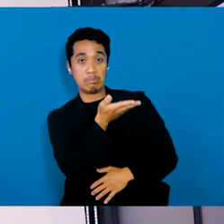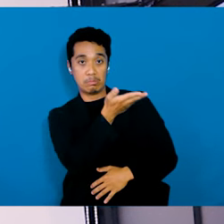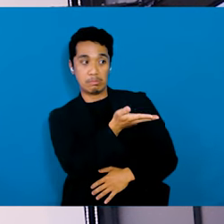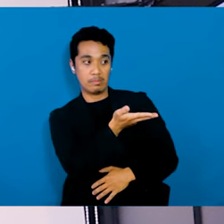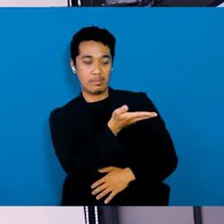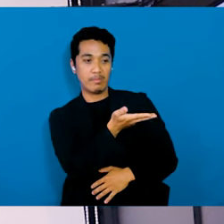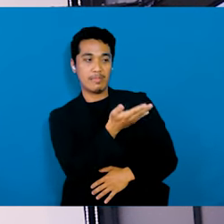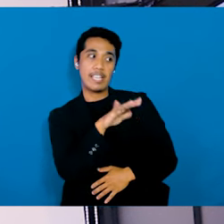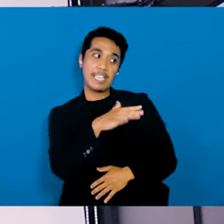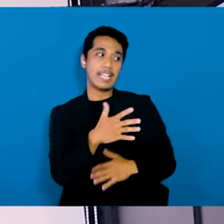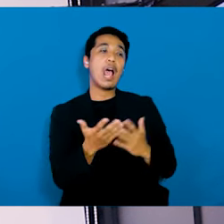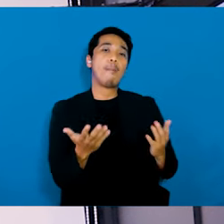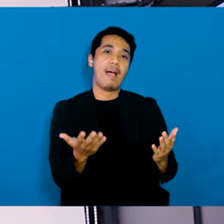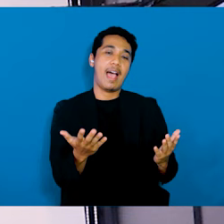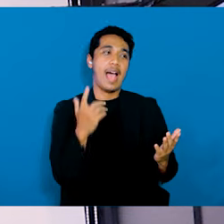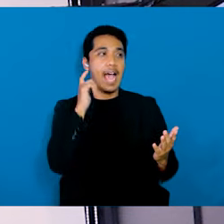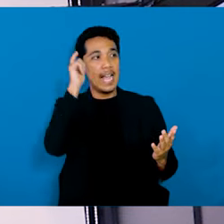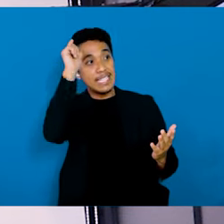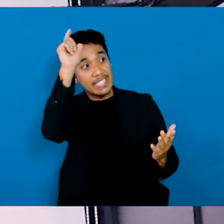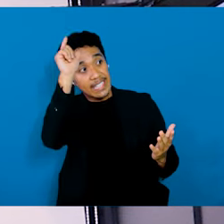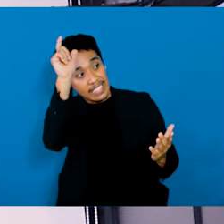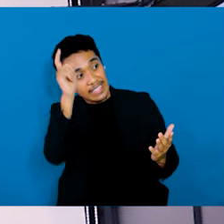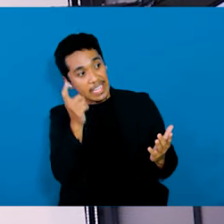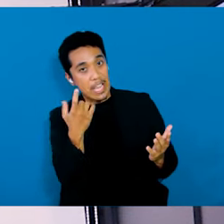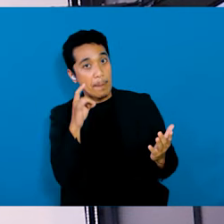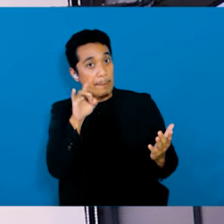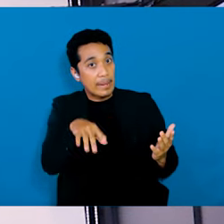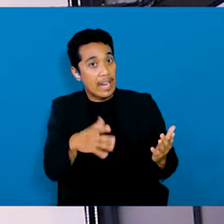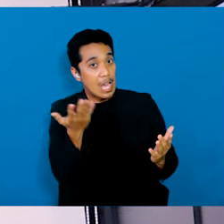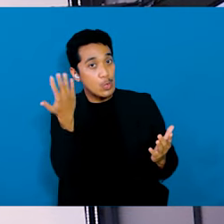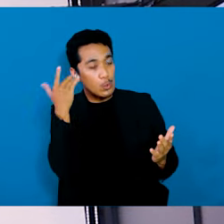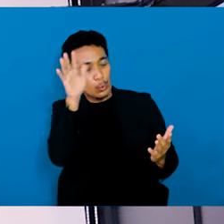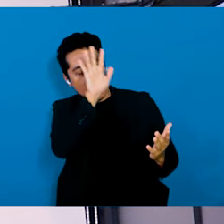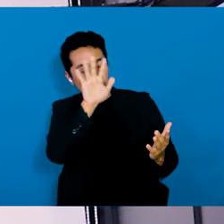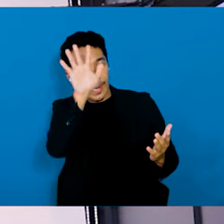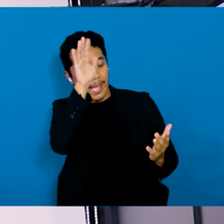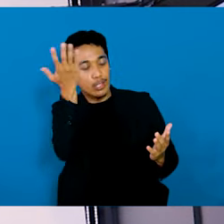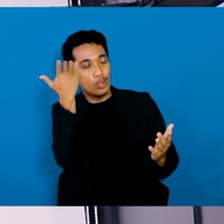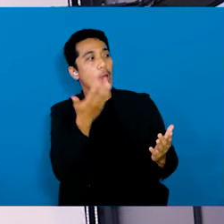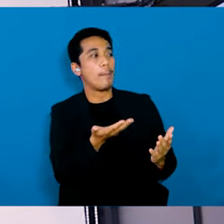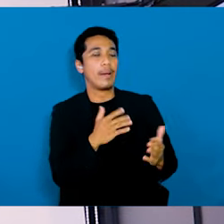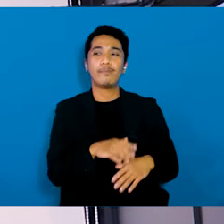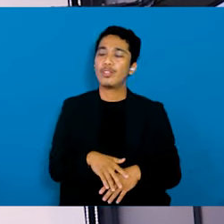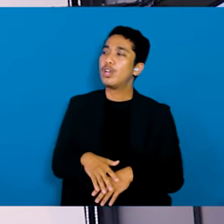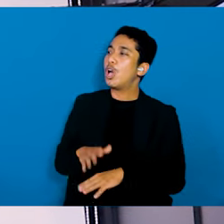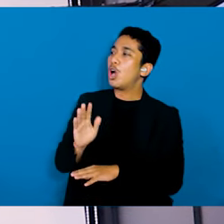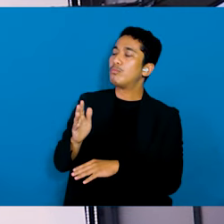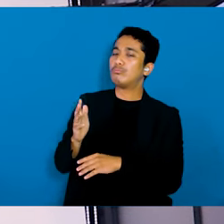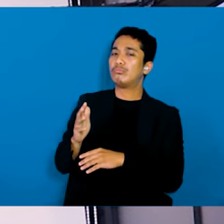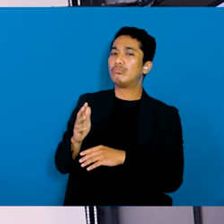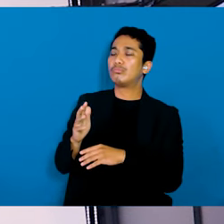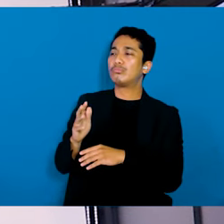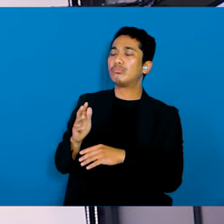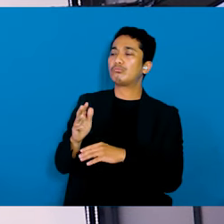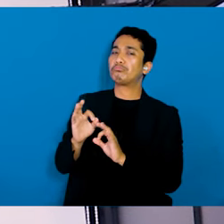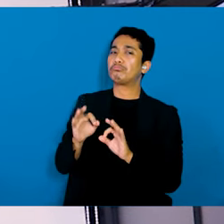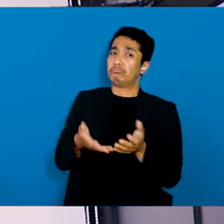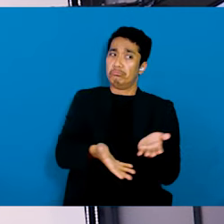Nuning, kira-kira apa nih cita-cita yang pernah terbayang gitu, si besok kalau gede mau jadi